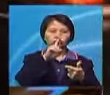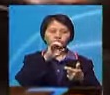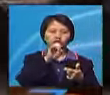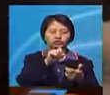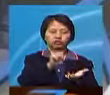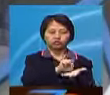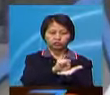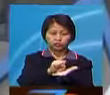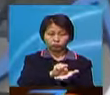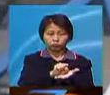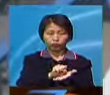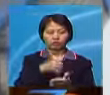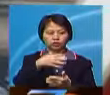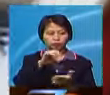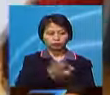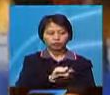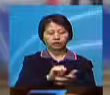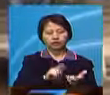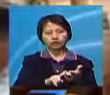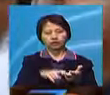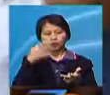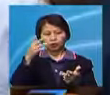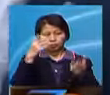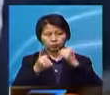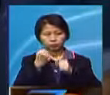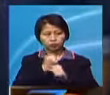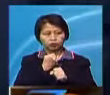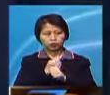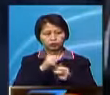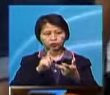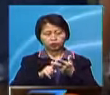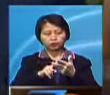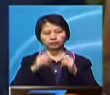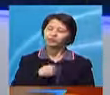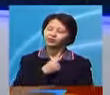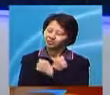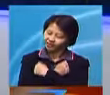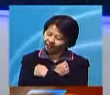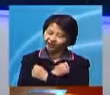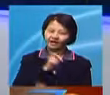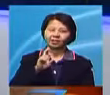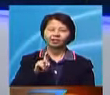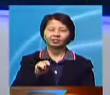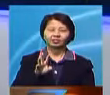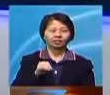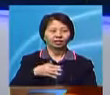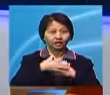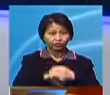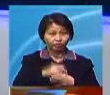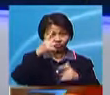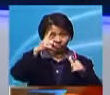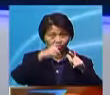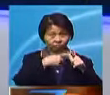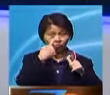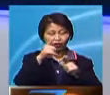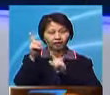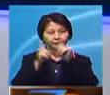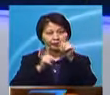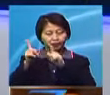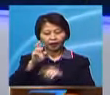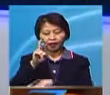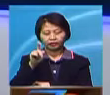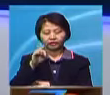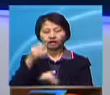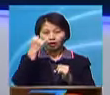Perdana Menteri dan isteri kemudian dijangka meneruskan lautan kerja ke Bandaraya Kuching. Pastinya. Selepas lebih sebulan program Bintang RTM